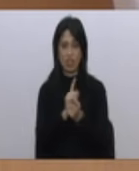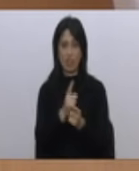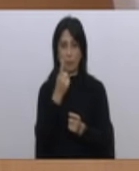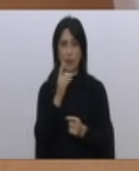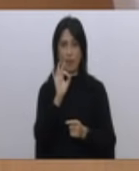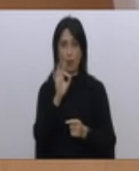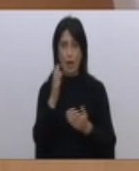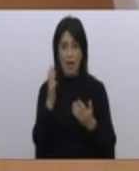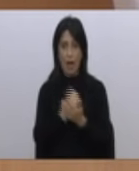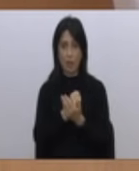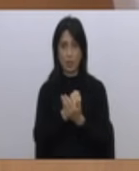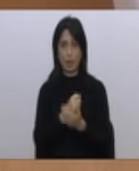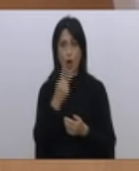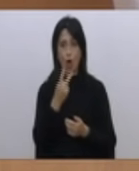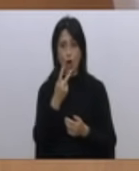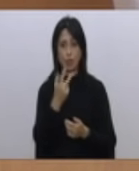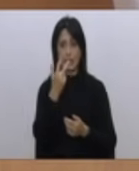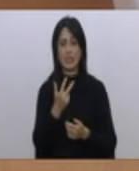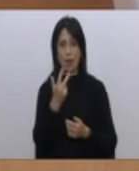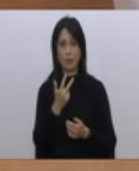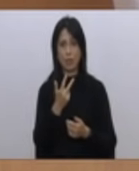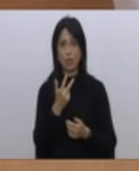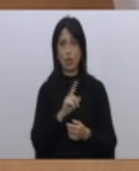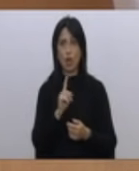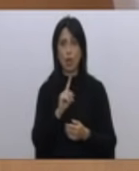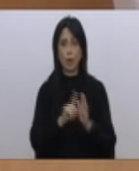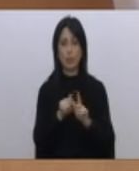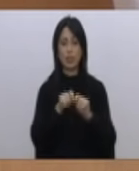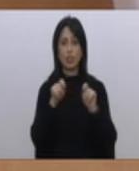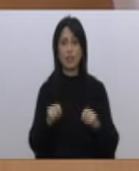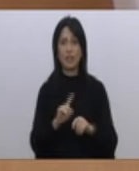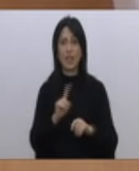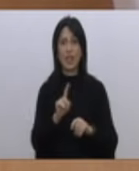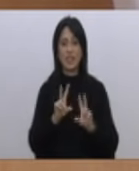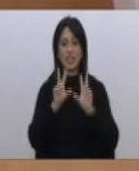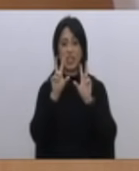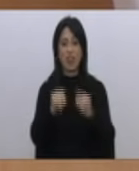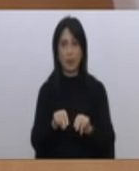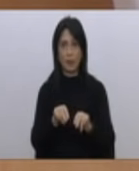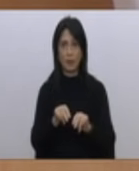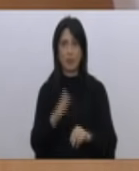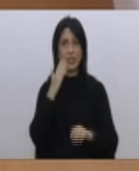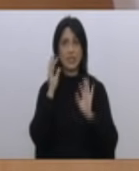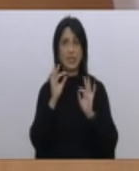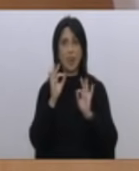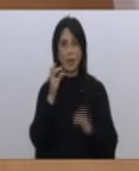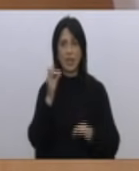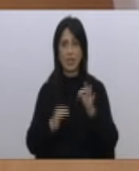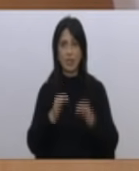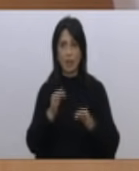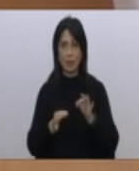ოქტომბერს გამარჯვებულები 2-შიც და 3-შიც, რომ შეგექმნათ ის, რასაც დაგვპირდით: სამართლიანი